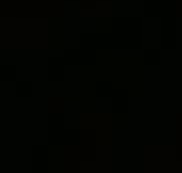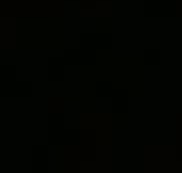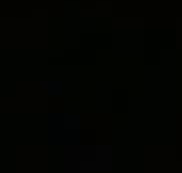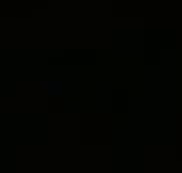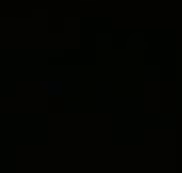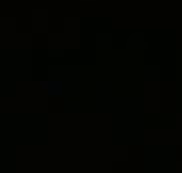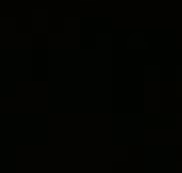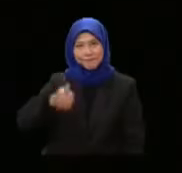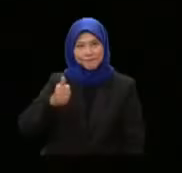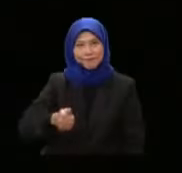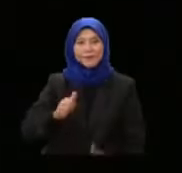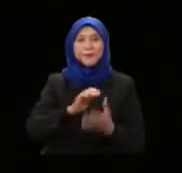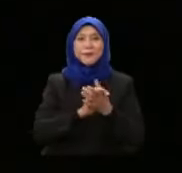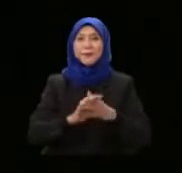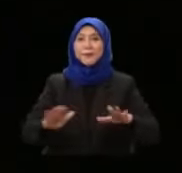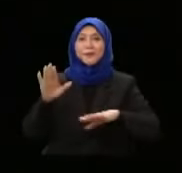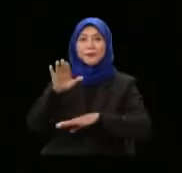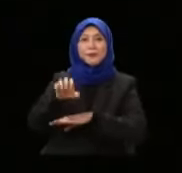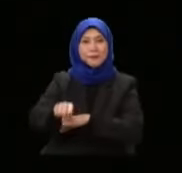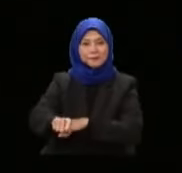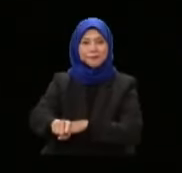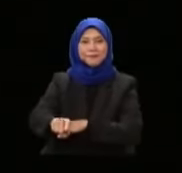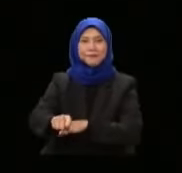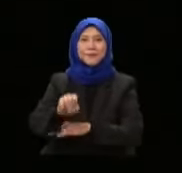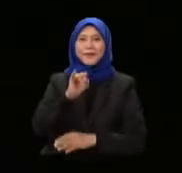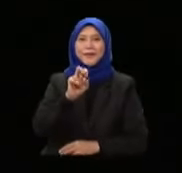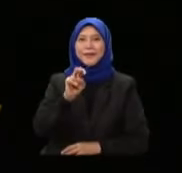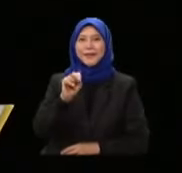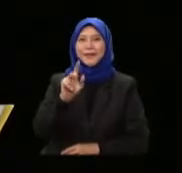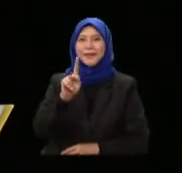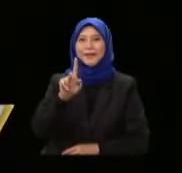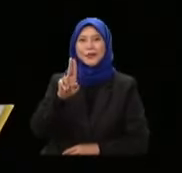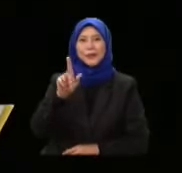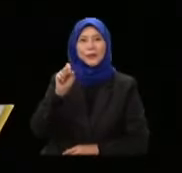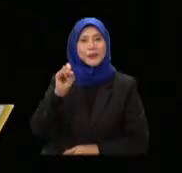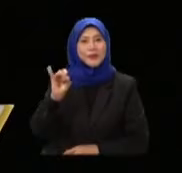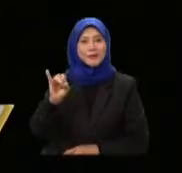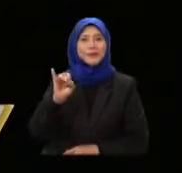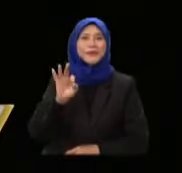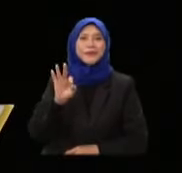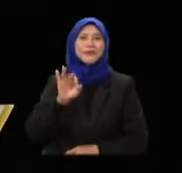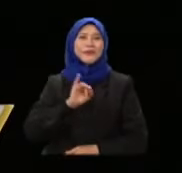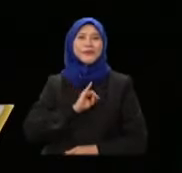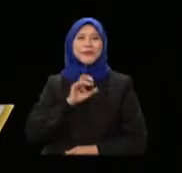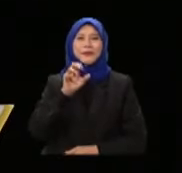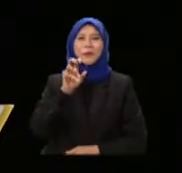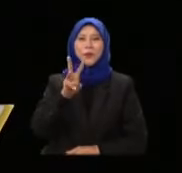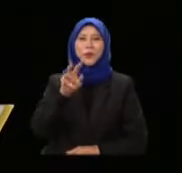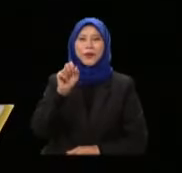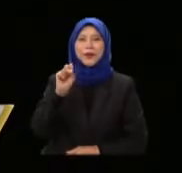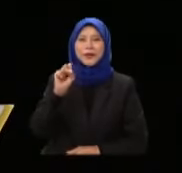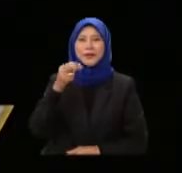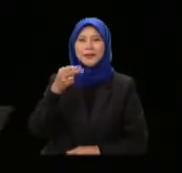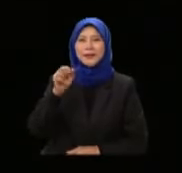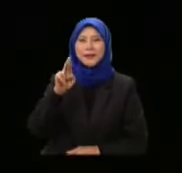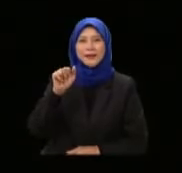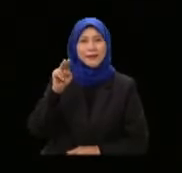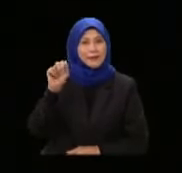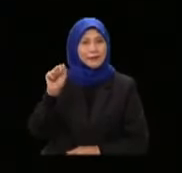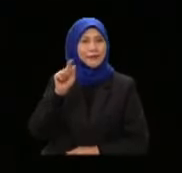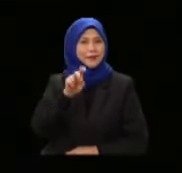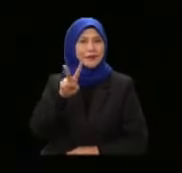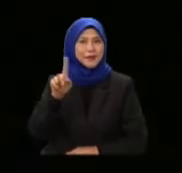Hai Asalamualaikum salam malam Bos lagi menerusi in school English lagi bersama saya Iwan Sarinah diesel NTB satu opsi m